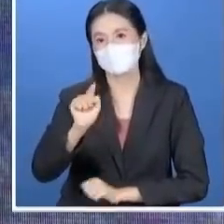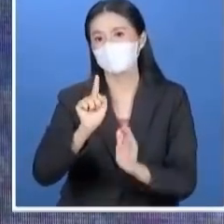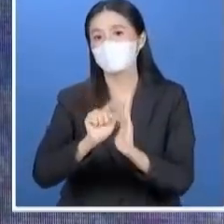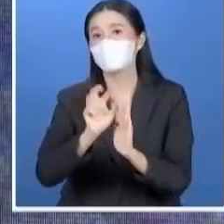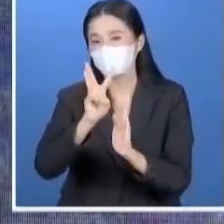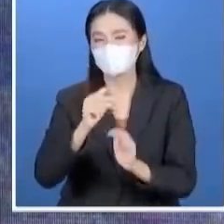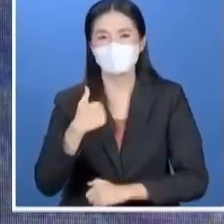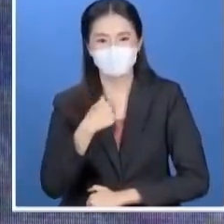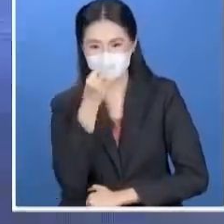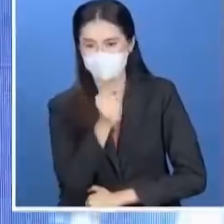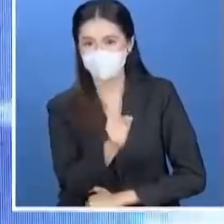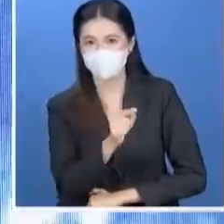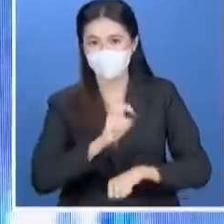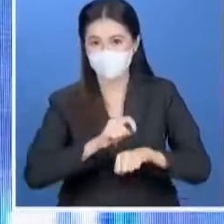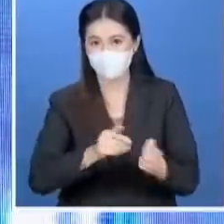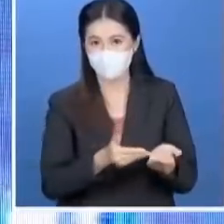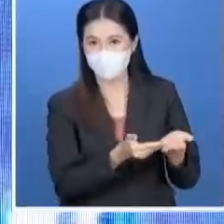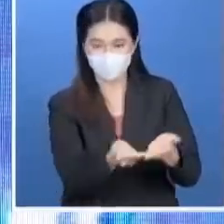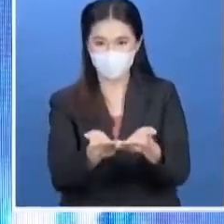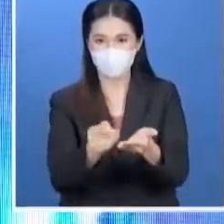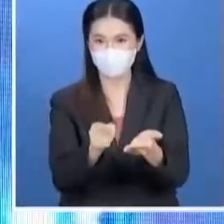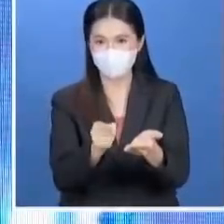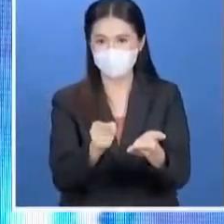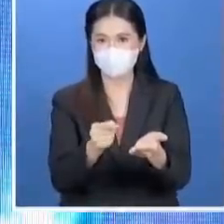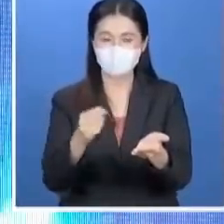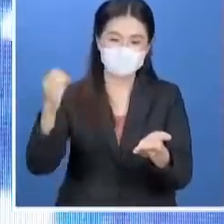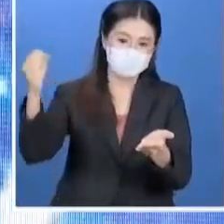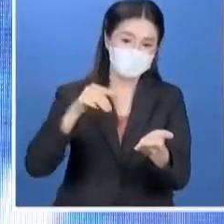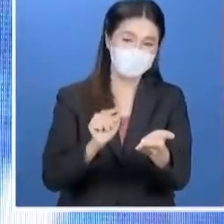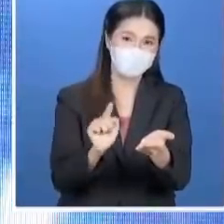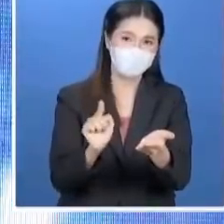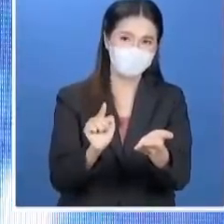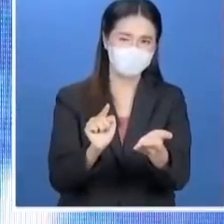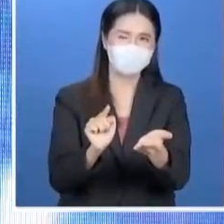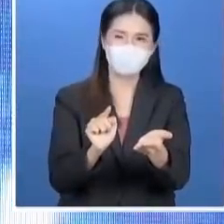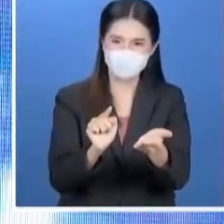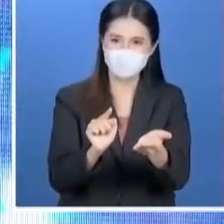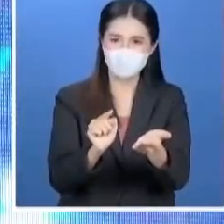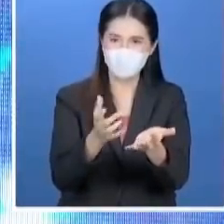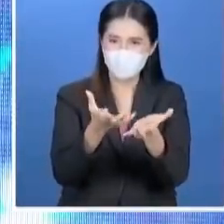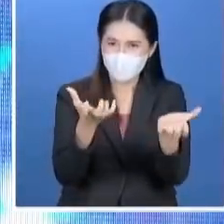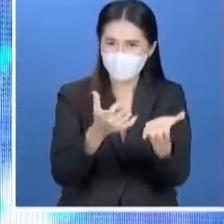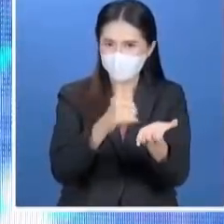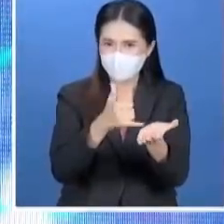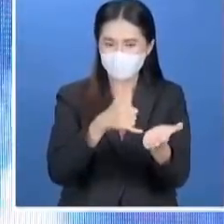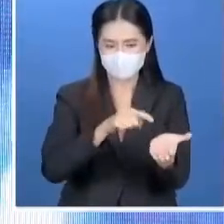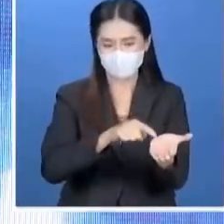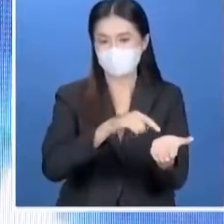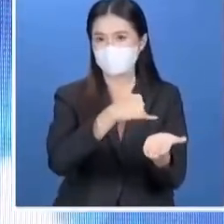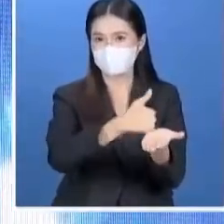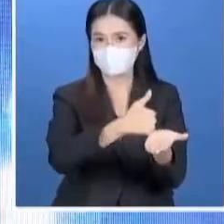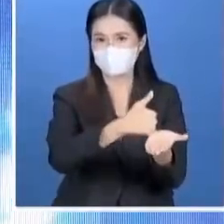22:33:51 โดยให้สังเกตเวลาเรือผ่านแสงเงาบริเวณนี้จะเห็นว่ามีลักษณะเหมือนวัตถุบางอย่างอยู่บริเวณท้ายเ